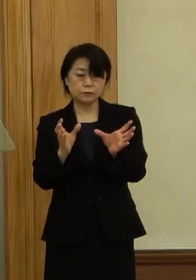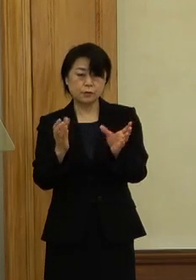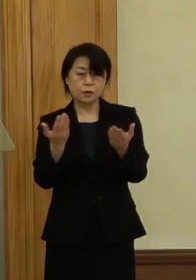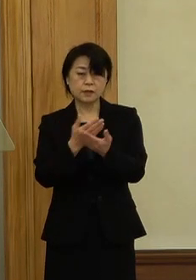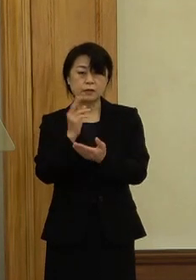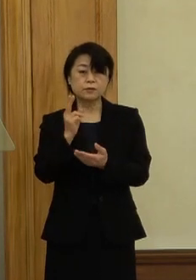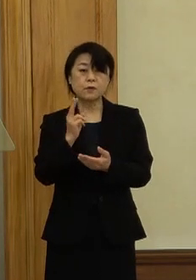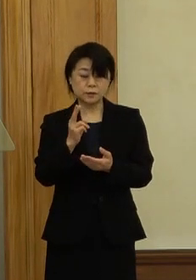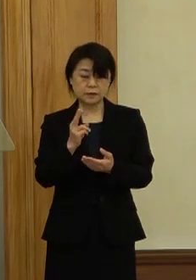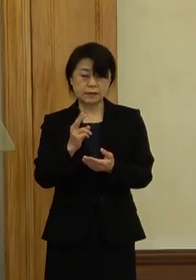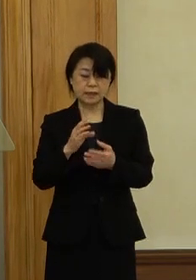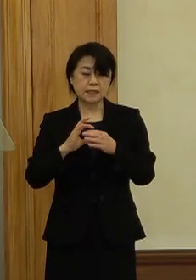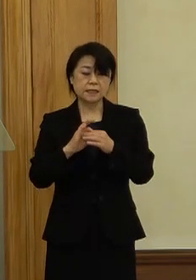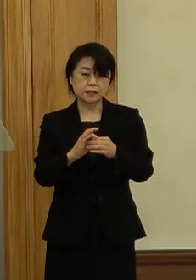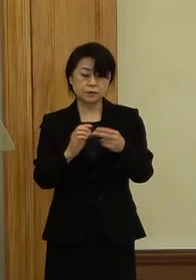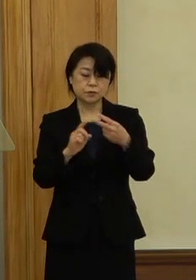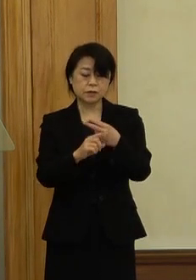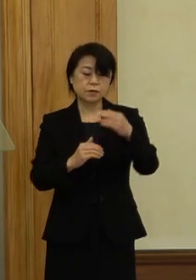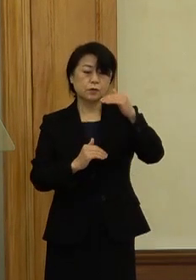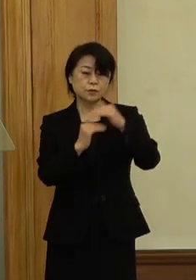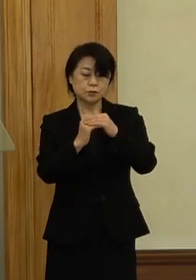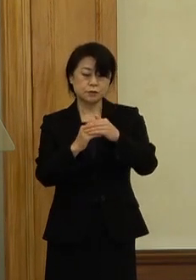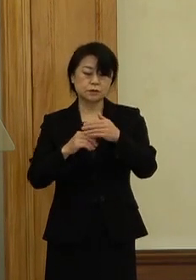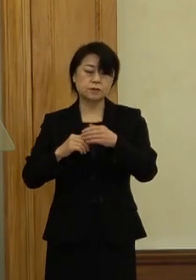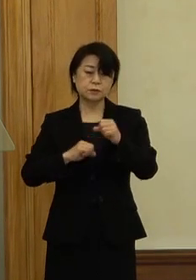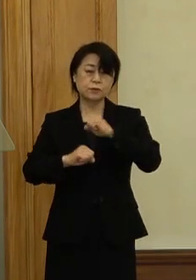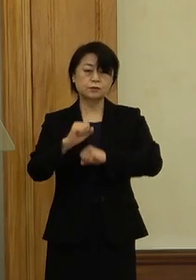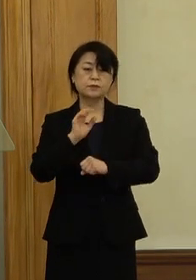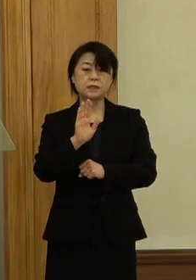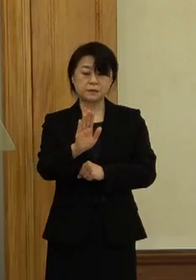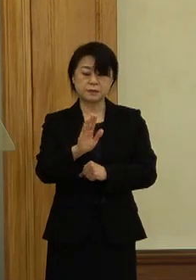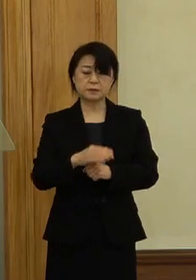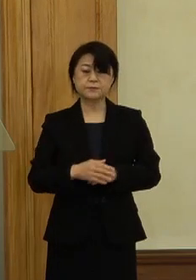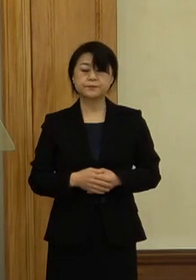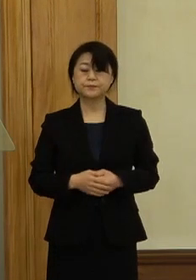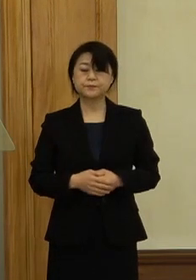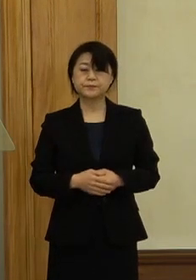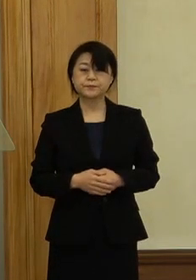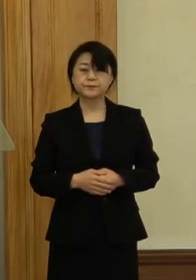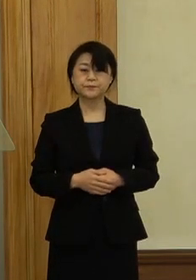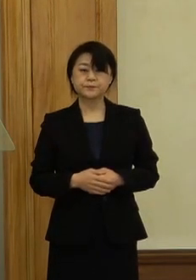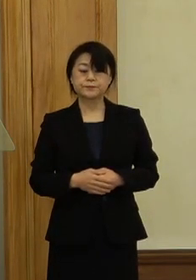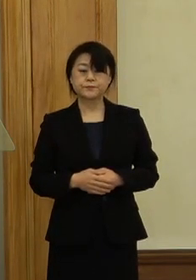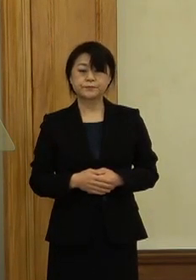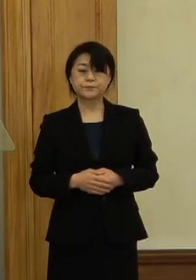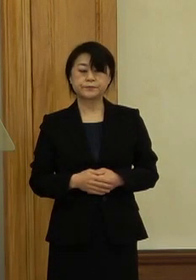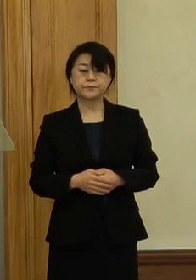きアドアの機能充実に取り組んでまいります。